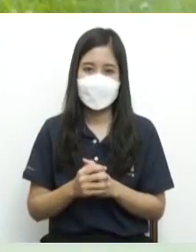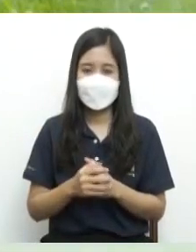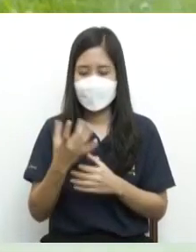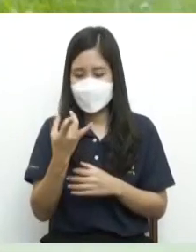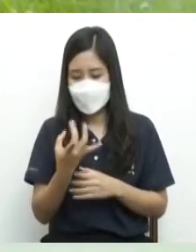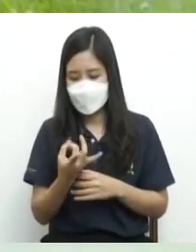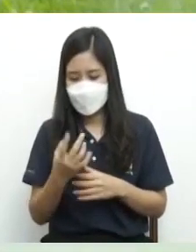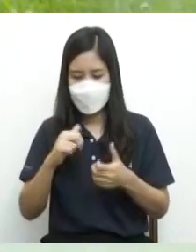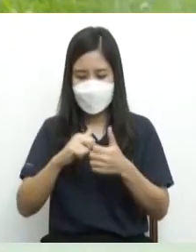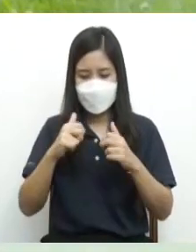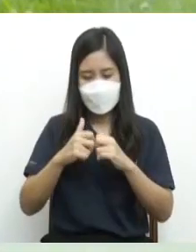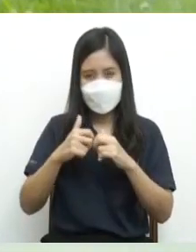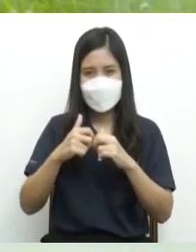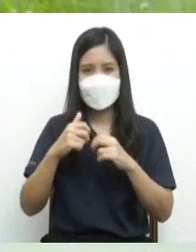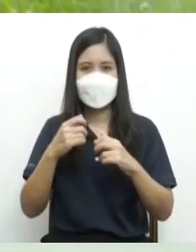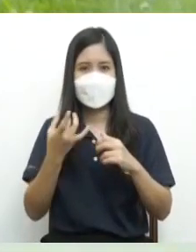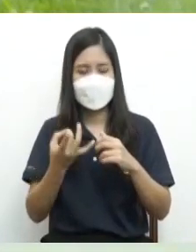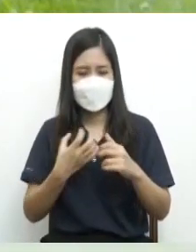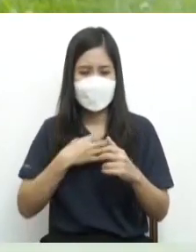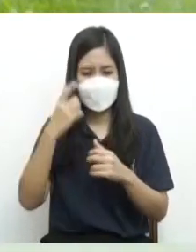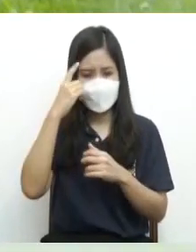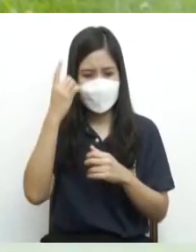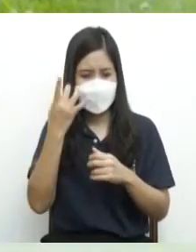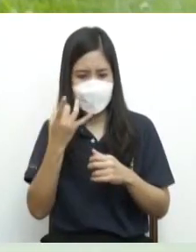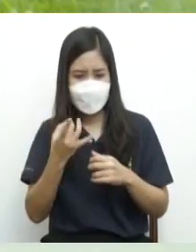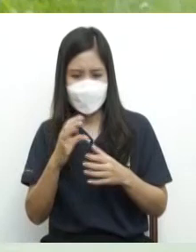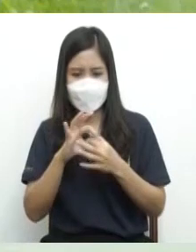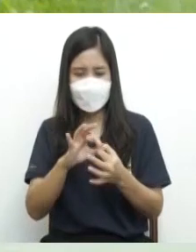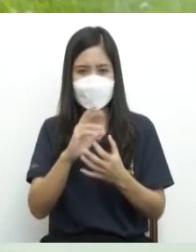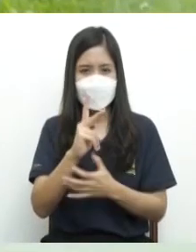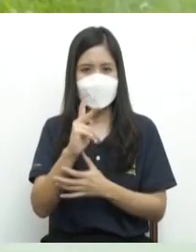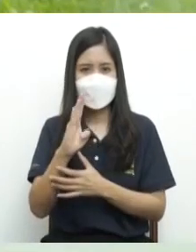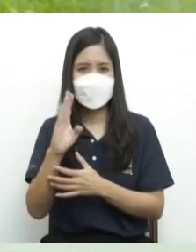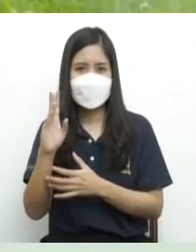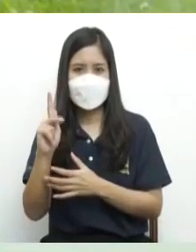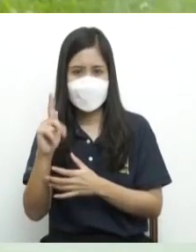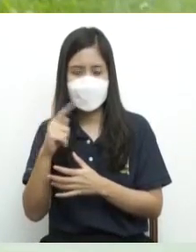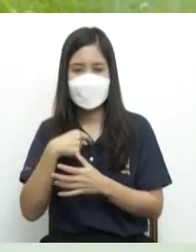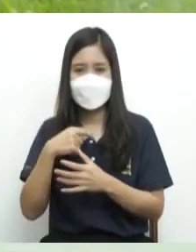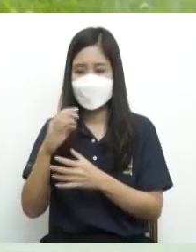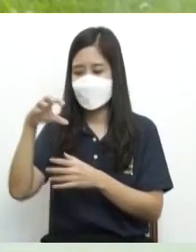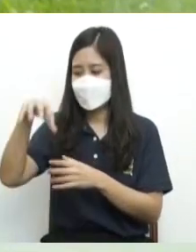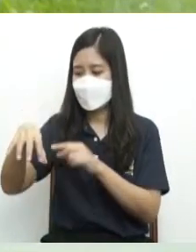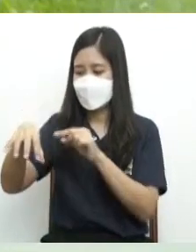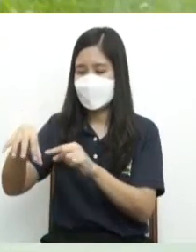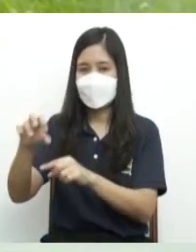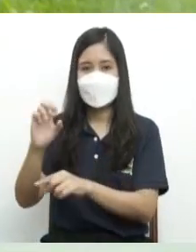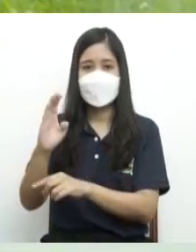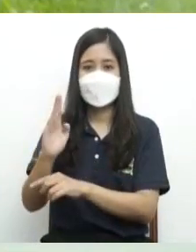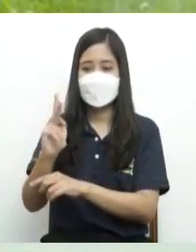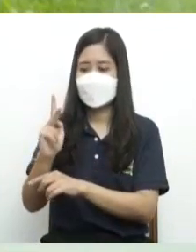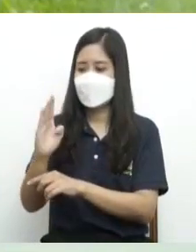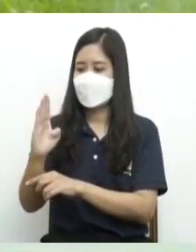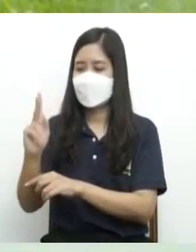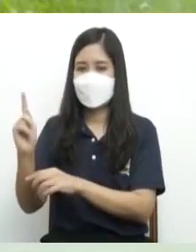นปัญหาท่านก็สามารถสะท้อนประเด็นที่อยากรู้นะกบขกับสปทก็จะเติมในสิ่งที่ให้ท่านรู้สิ่งอะไรที่ท่านไม่เข้า